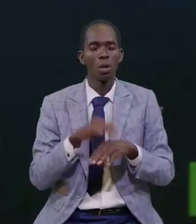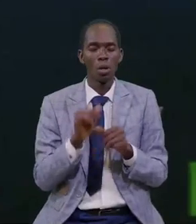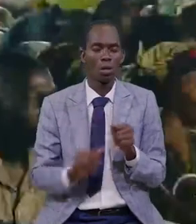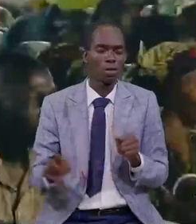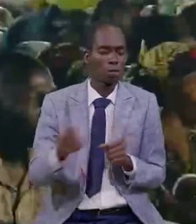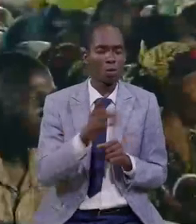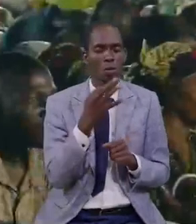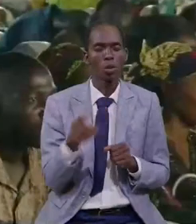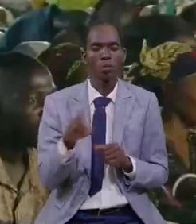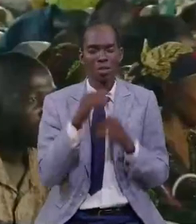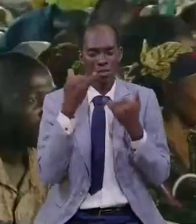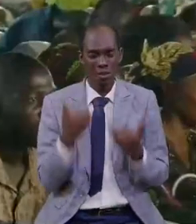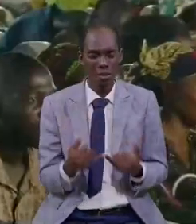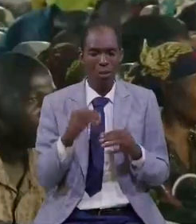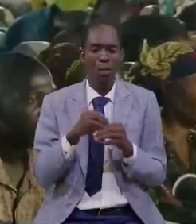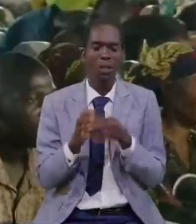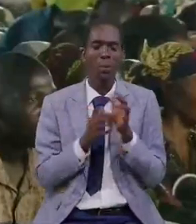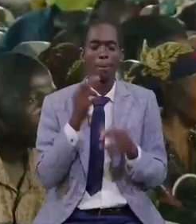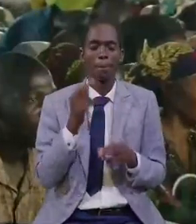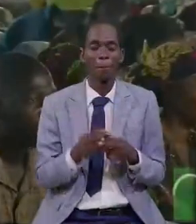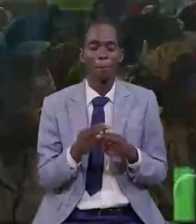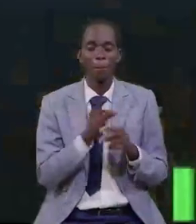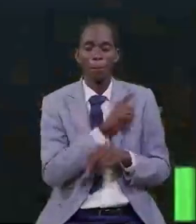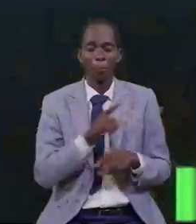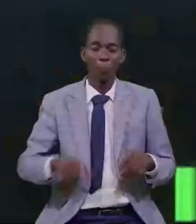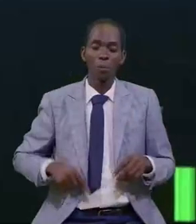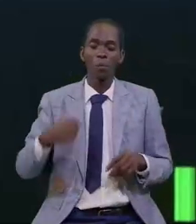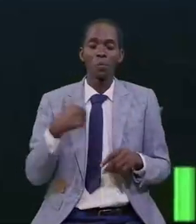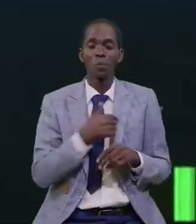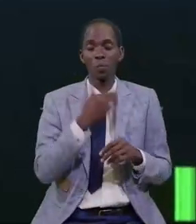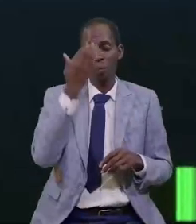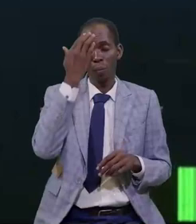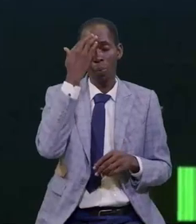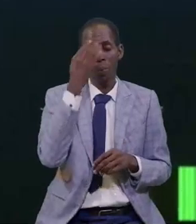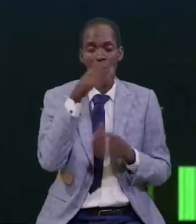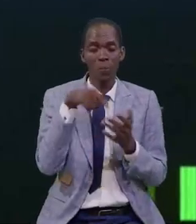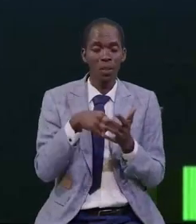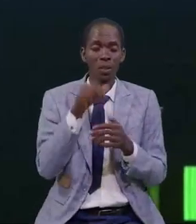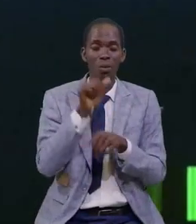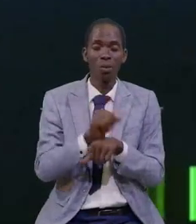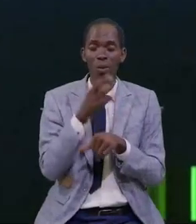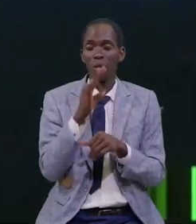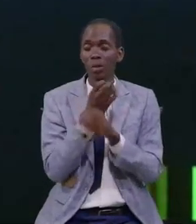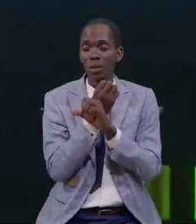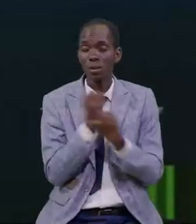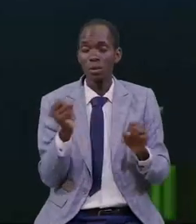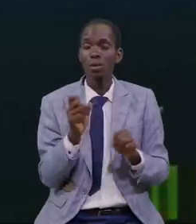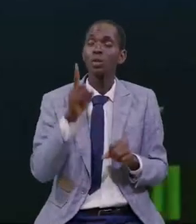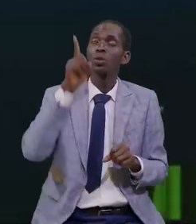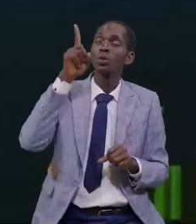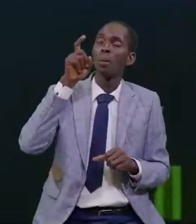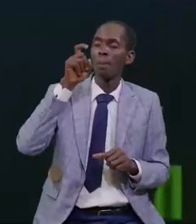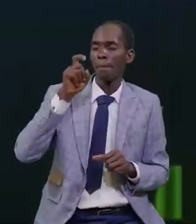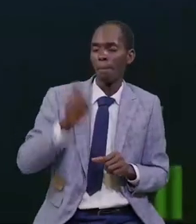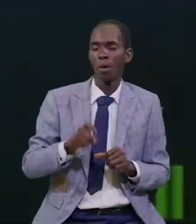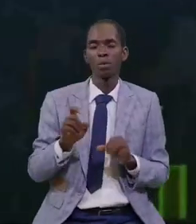au nom de Jésus Seigneur nous savons que cette du salut tu dois